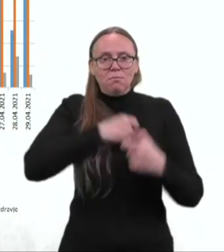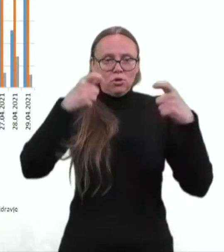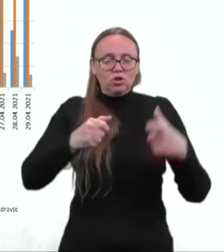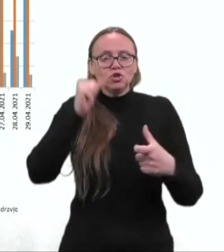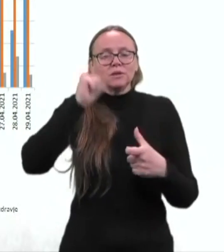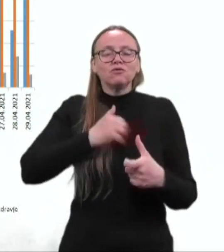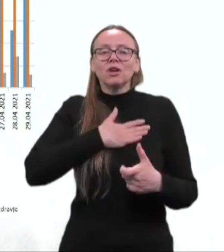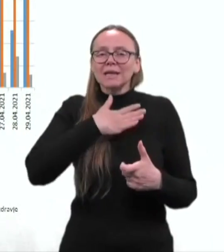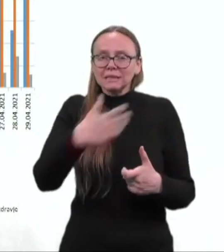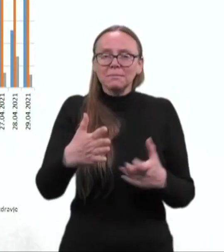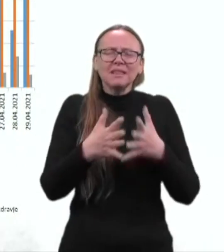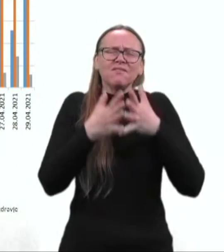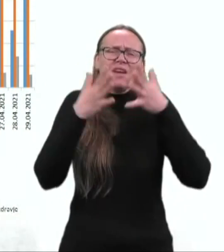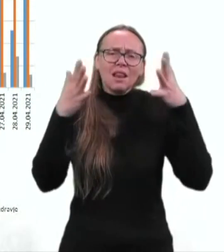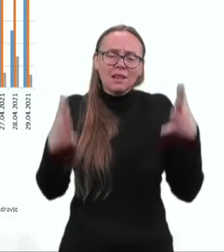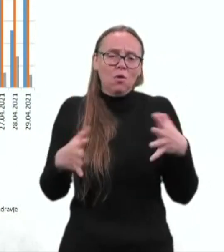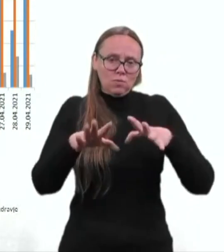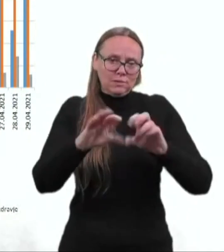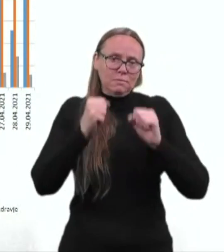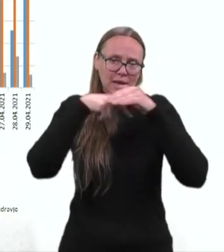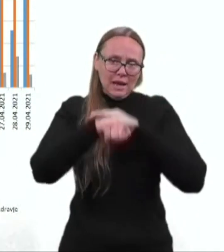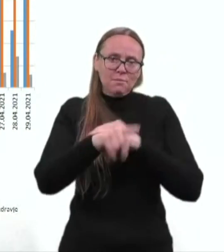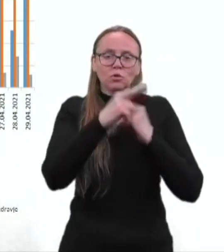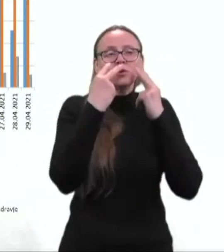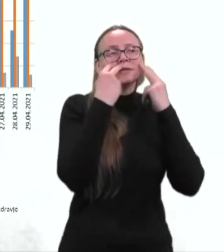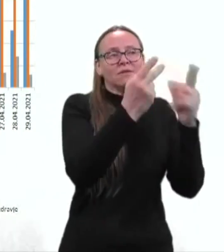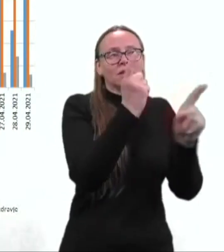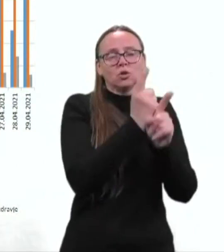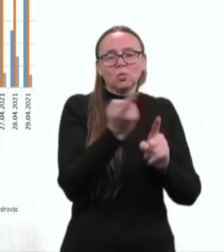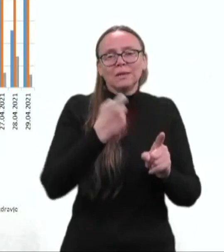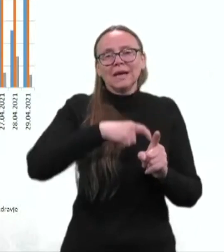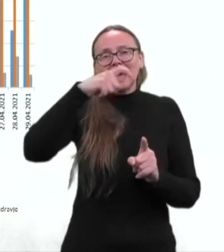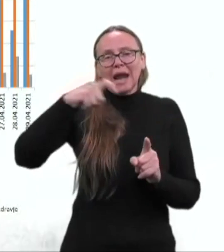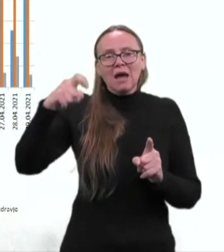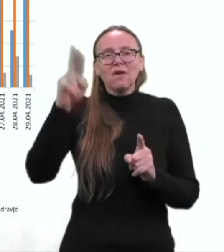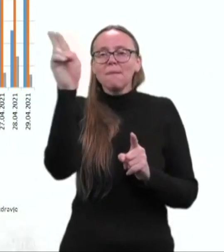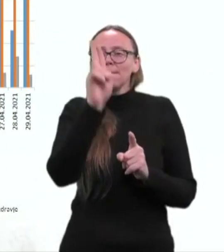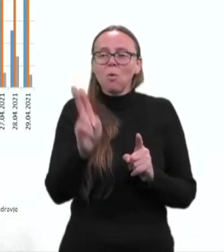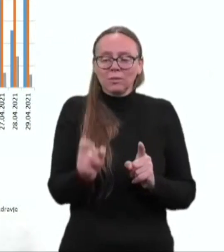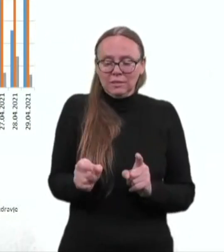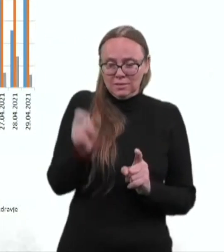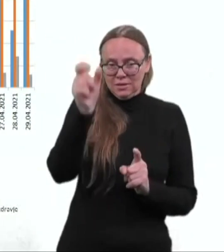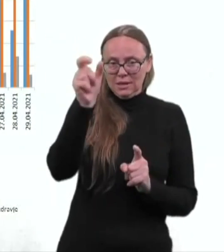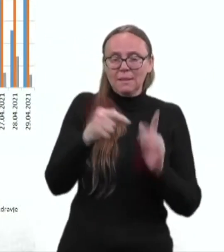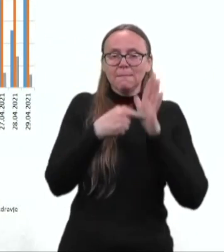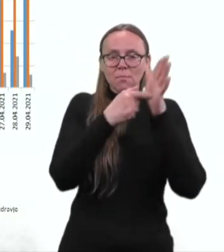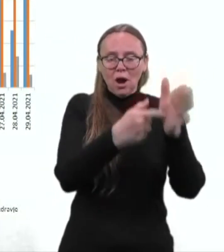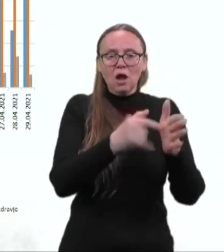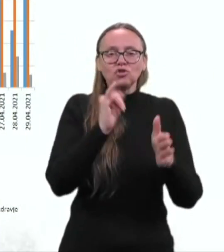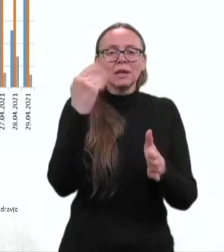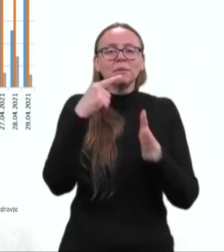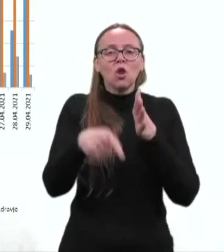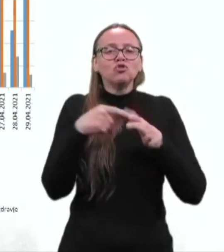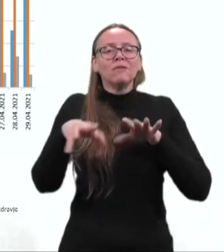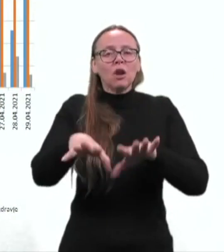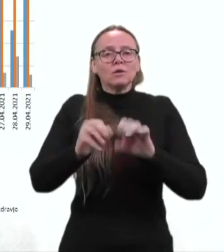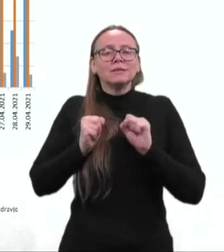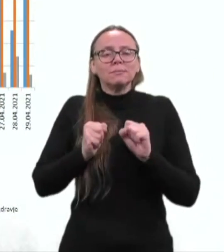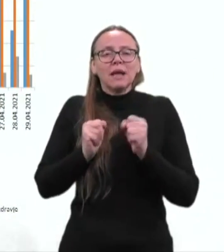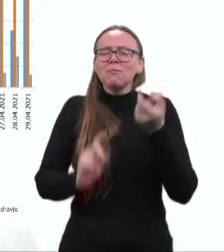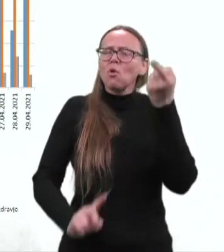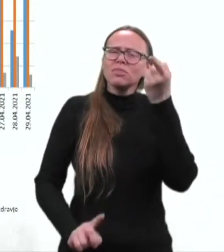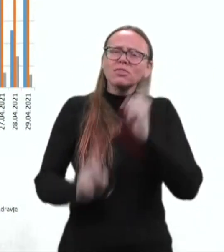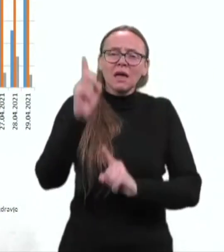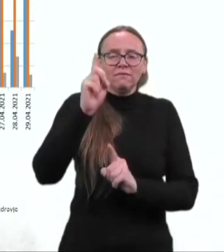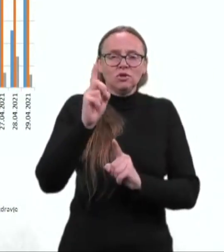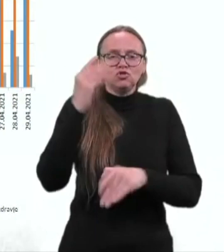včeraj vnovič veliko in to je razvidno tudi iz grafa. Modri stolpec prikazuje, da je bilo število sprejemov